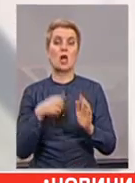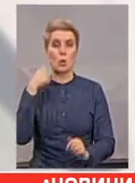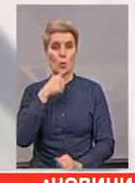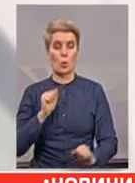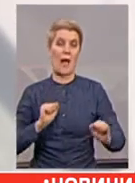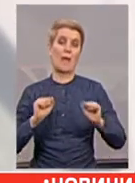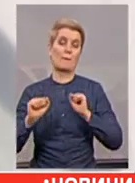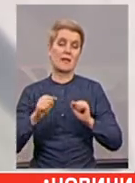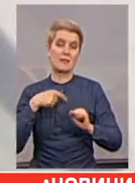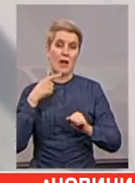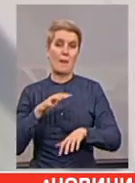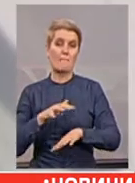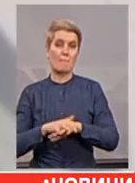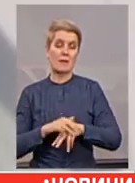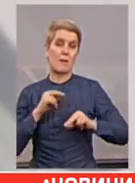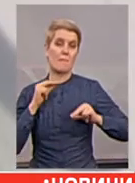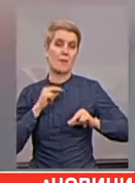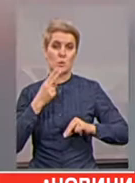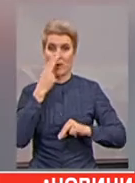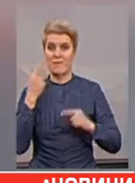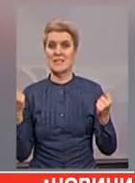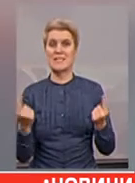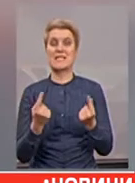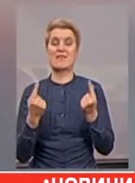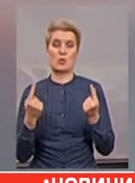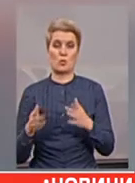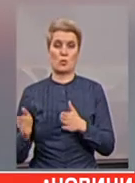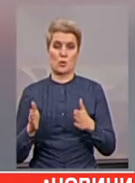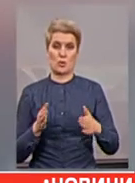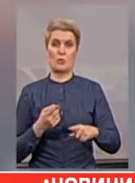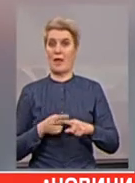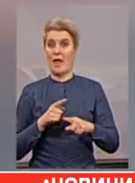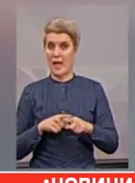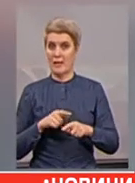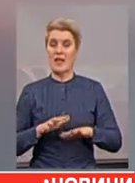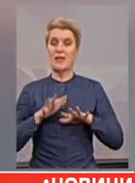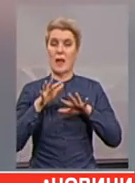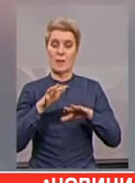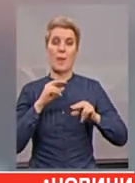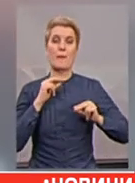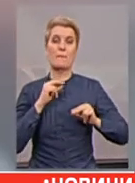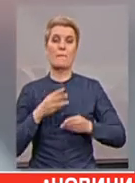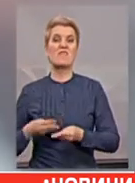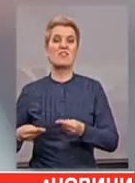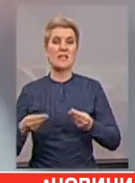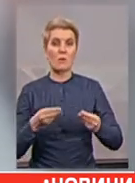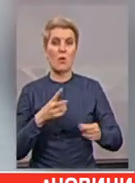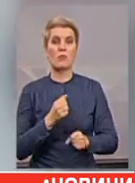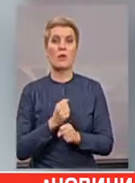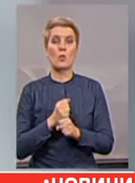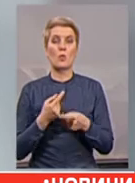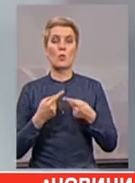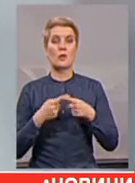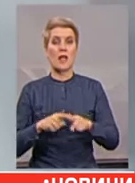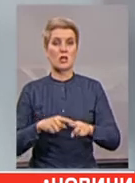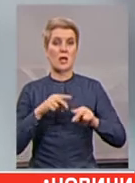адміністрація запевняє, банк працює у звичному режимі. Такі нападки впливають на роботу наших технічних фахівців, тому що від собі сьогодні